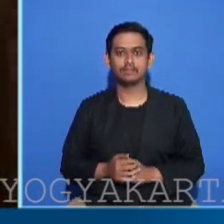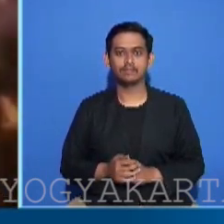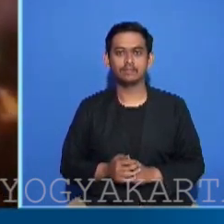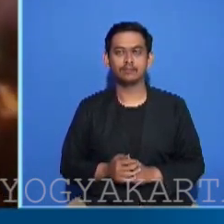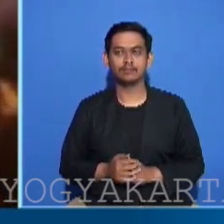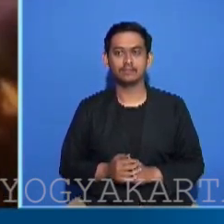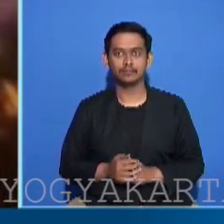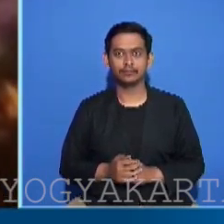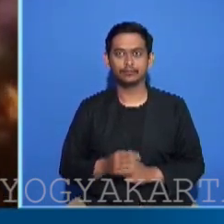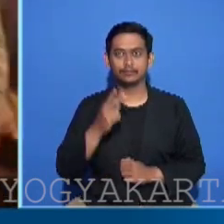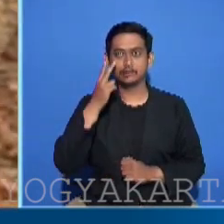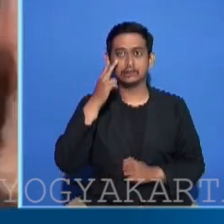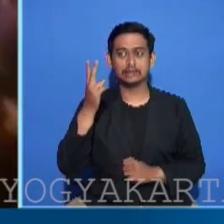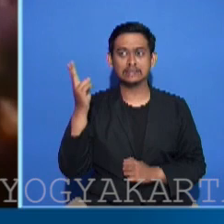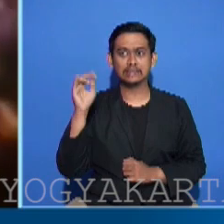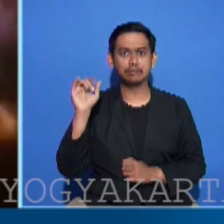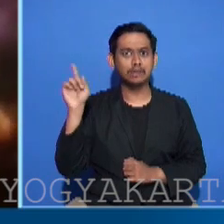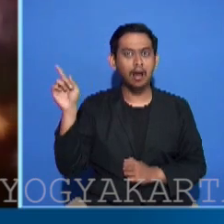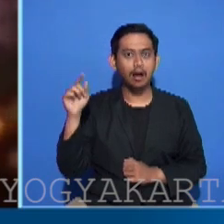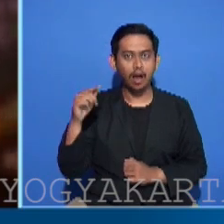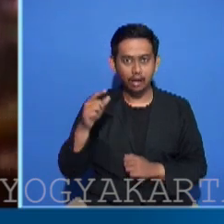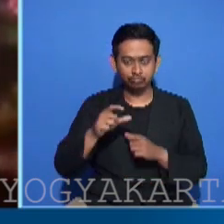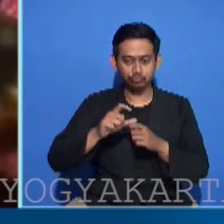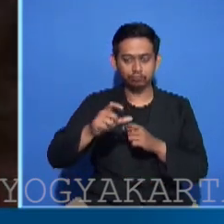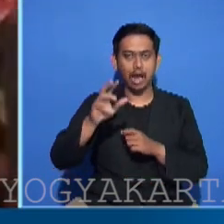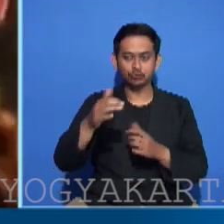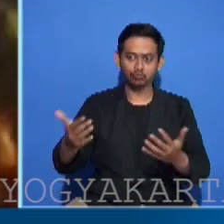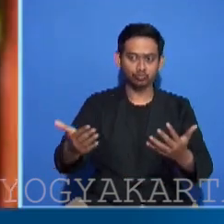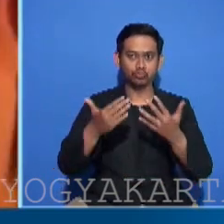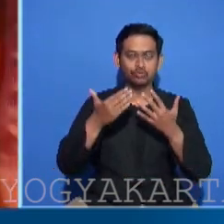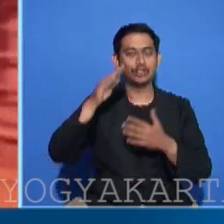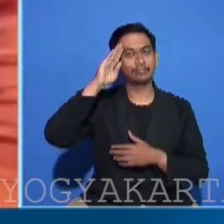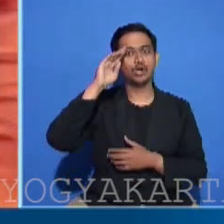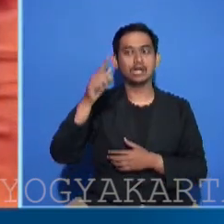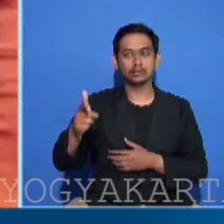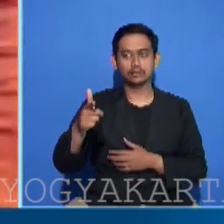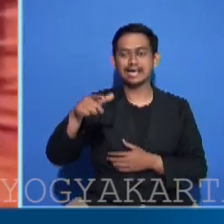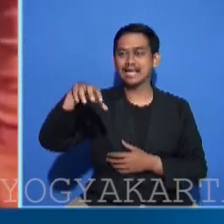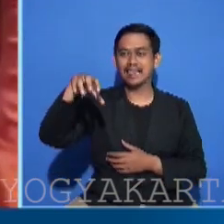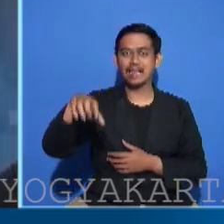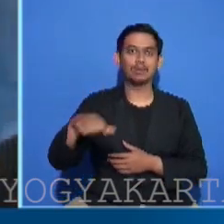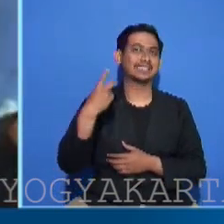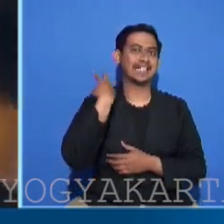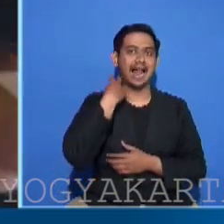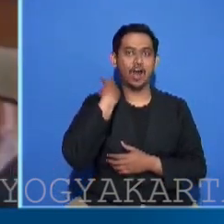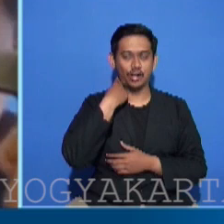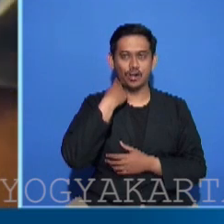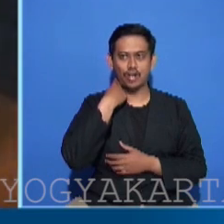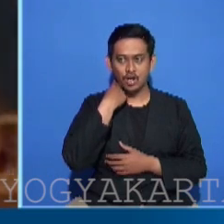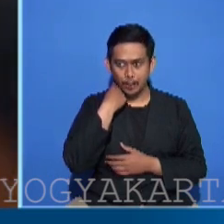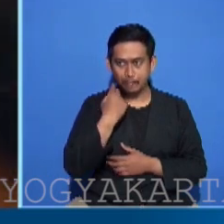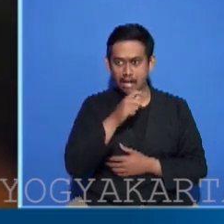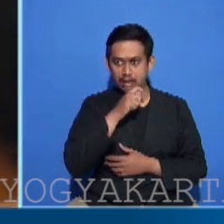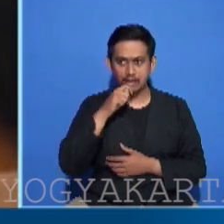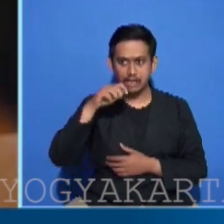Seperti inilah proses penggerbekan oleh petugas Satreskrim Polresta Yogyakarta di salah satu salon kecantikan yang di dalamnya diduga